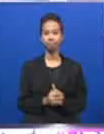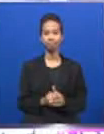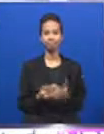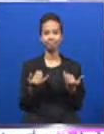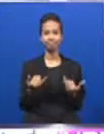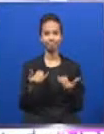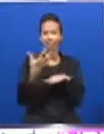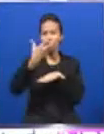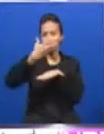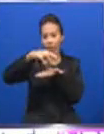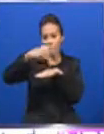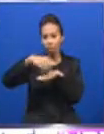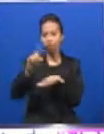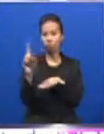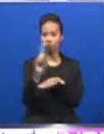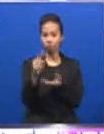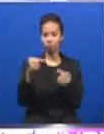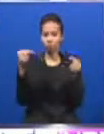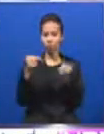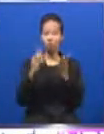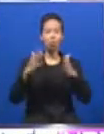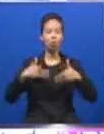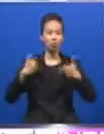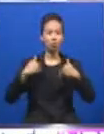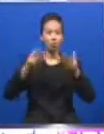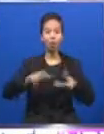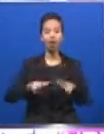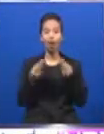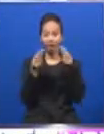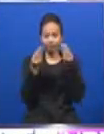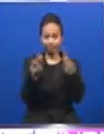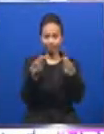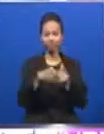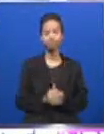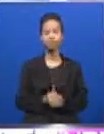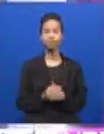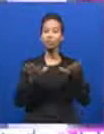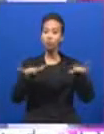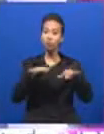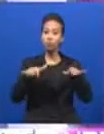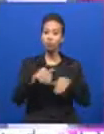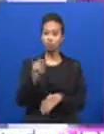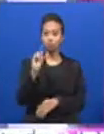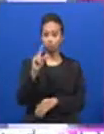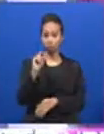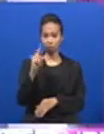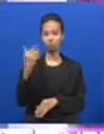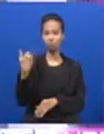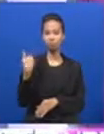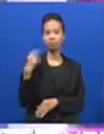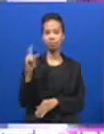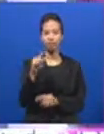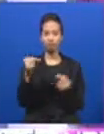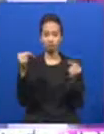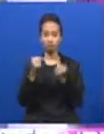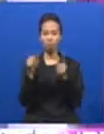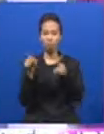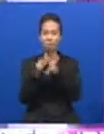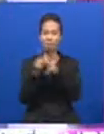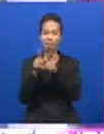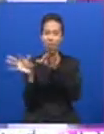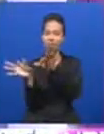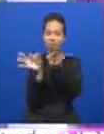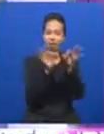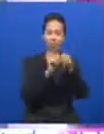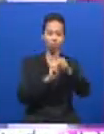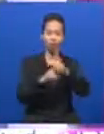ผมส่งร่างกว่านี้ติดตามรายการคืนความสุขให้คนในชาตินะคะปกติแล้ววันศุกร์นี้นะคะก็จะเลื่อนการออกอากาศให้เร็วขึ้นนะ